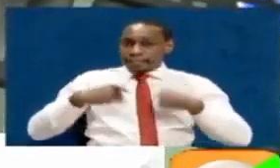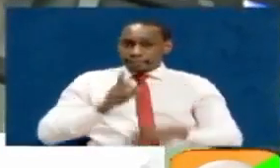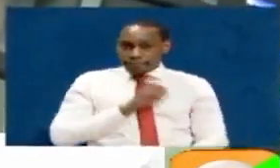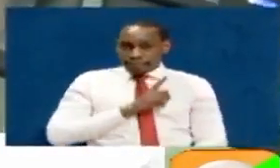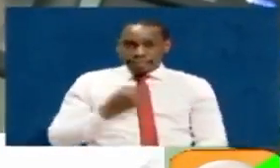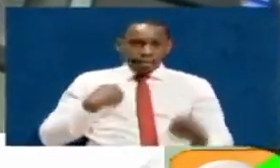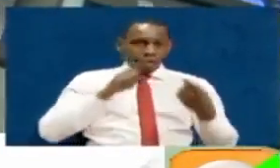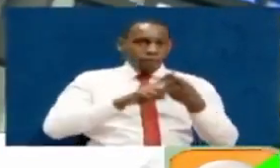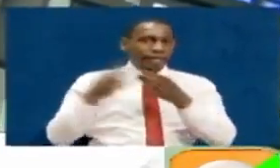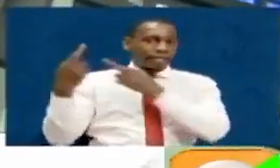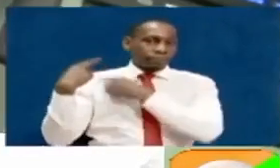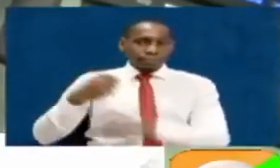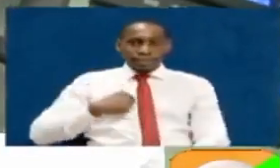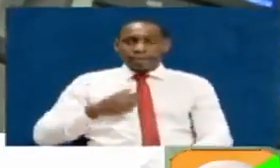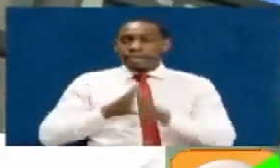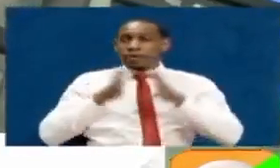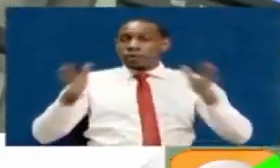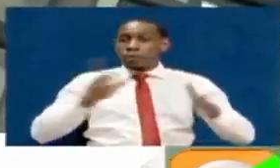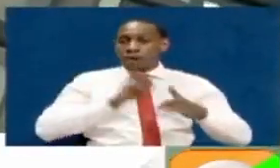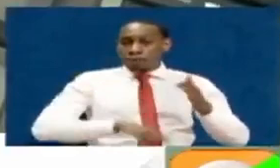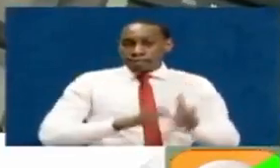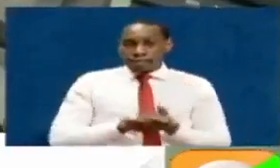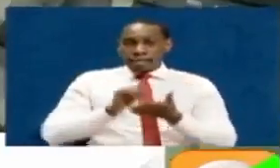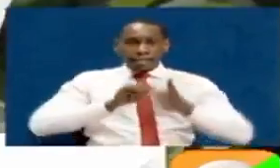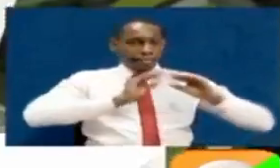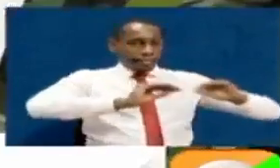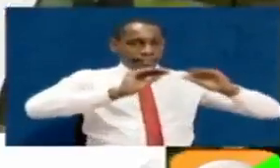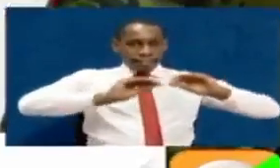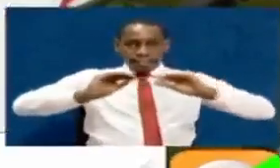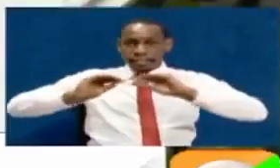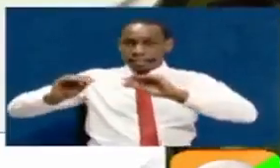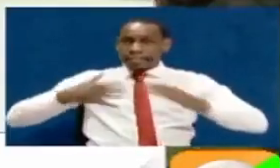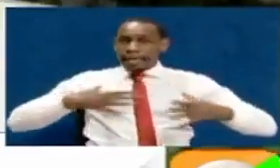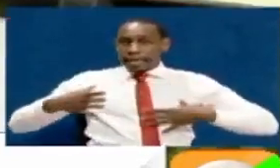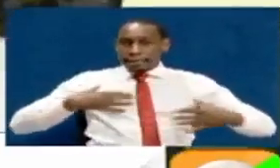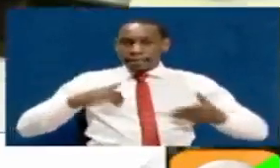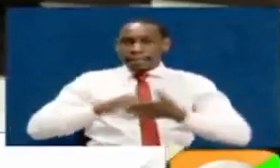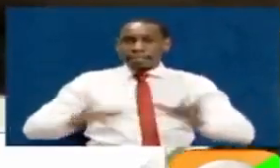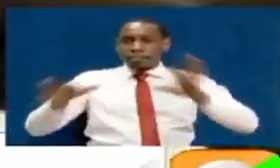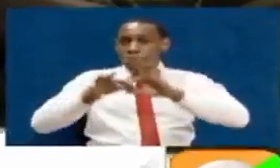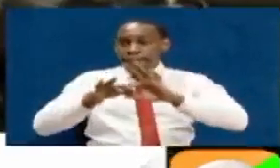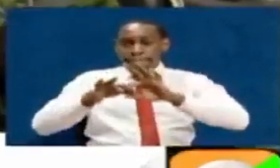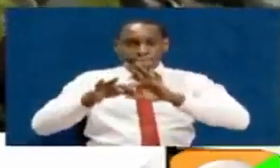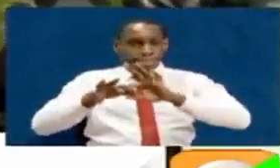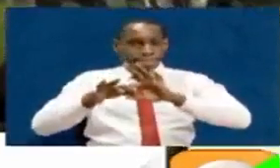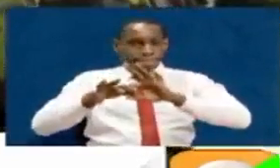nimekabidhiwa. Kwanza jukumu langu kubwa zaidi ni kuwafundisha wanajeshi ambao wamejiunga na